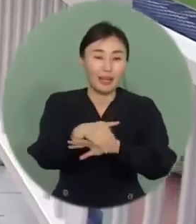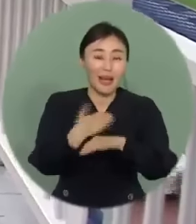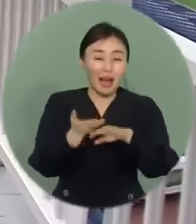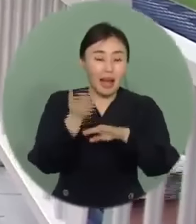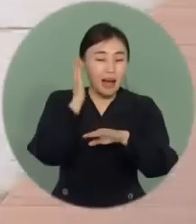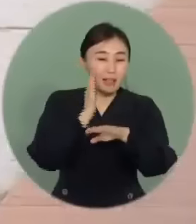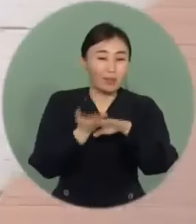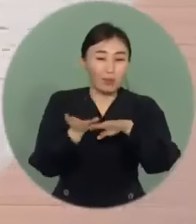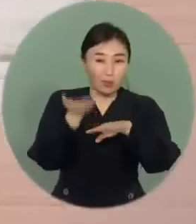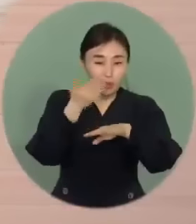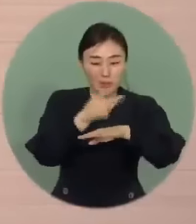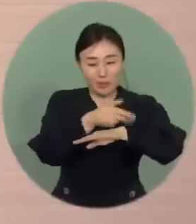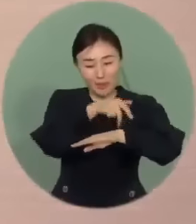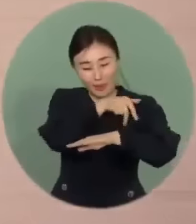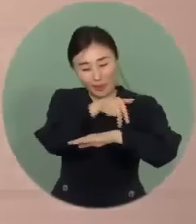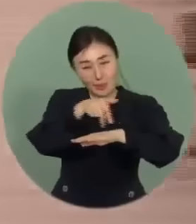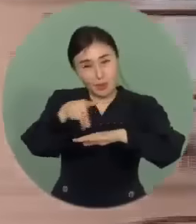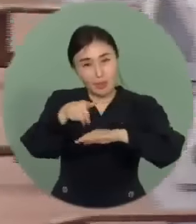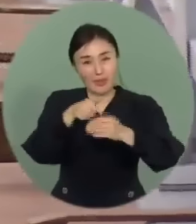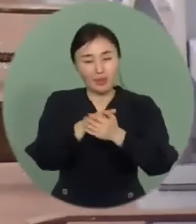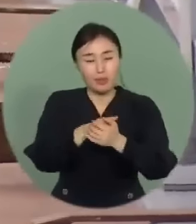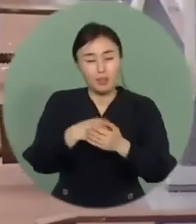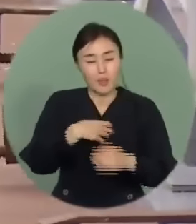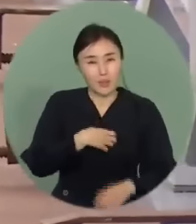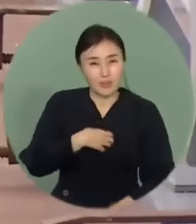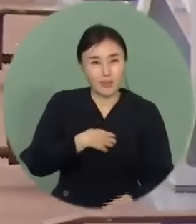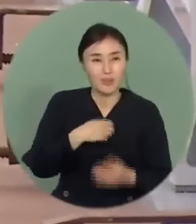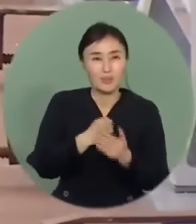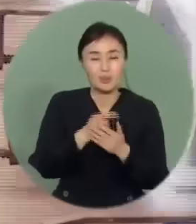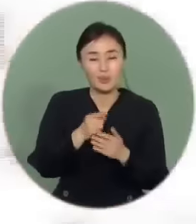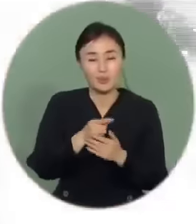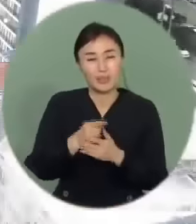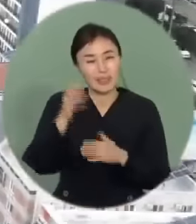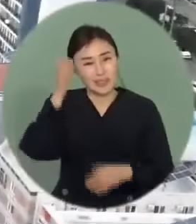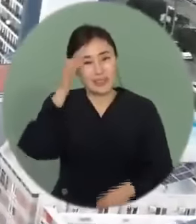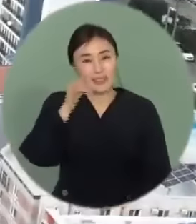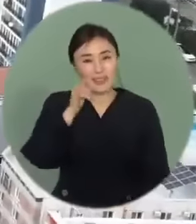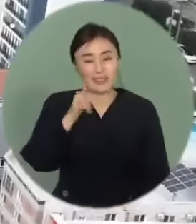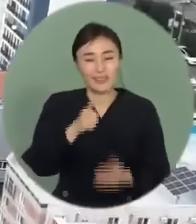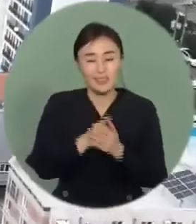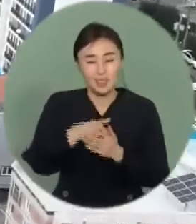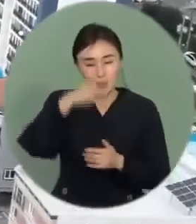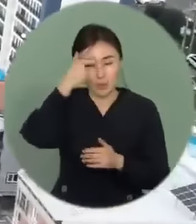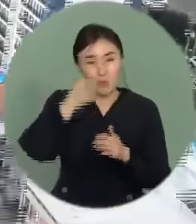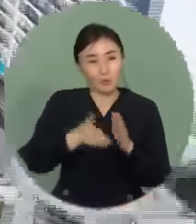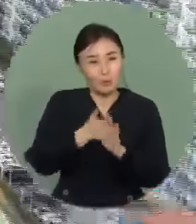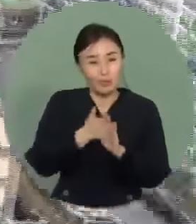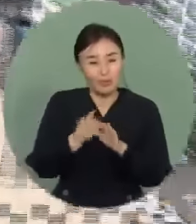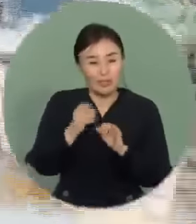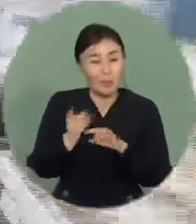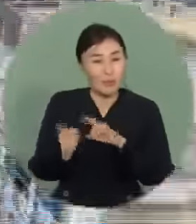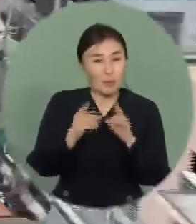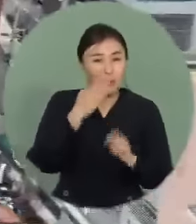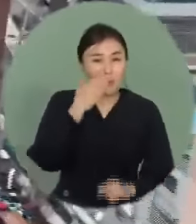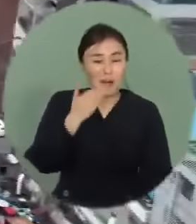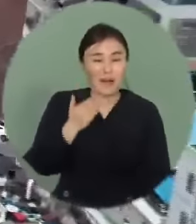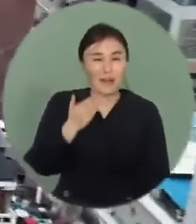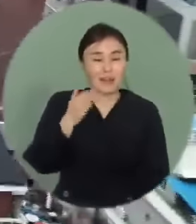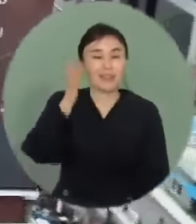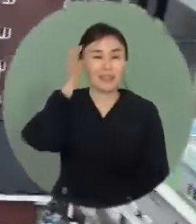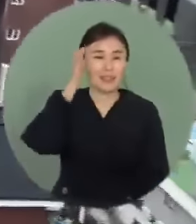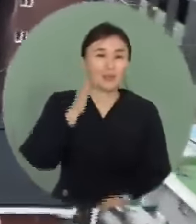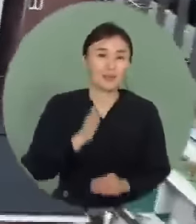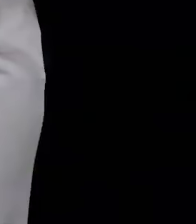대한 기대와 우려가 교차하는 가운데 구도심을 살리겠다는 계획을 실현할 수 있을지 주목됩니다 MBC 뉴스